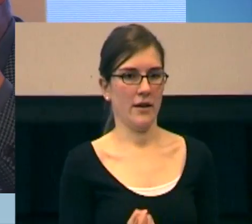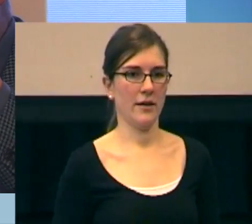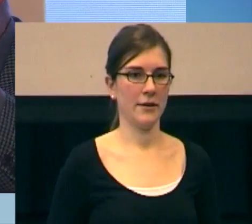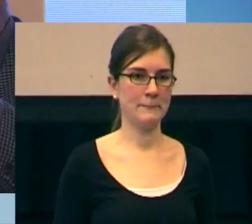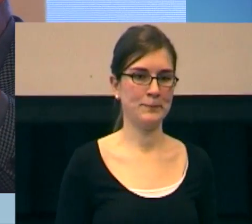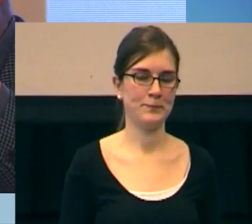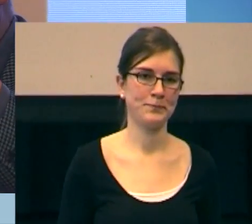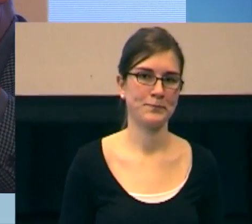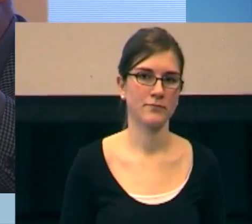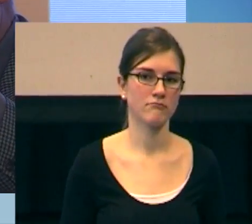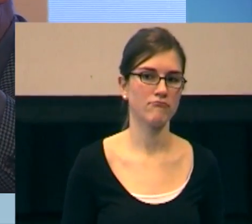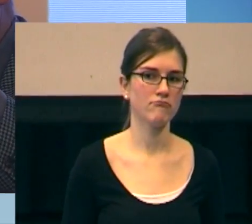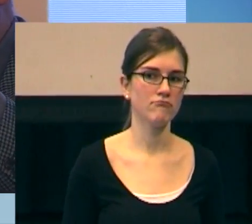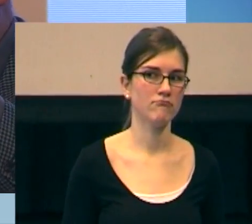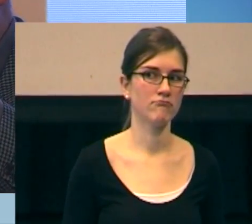mal